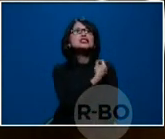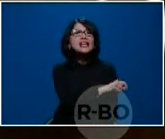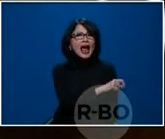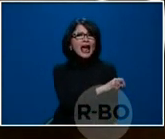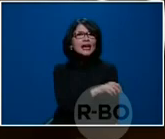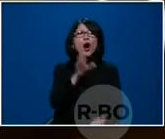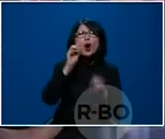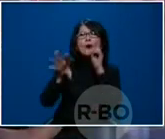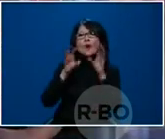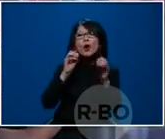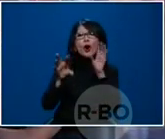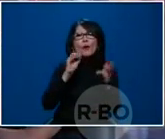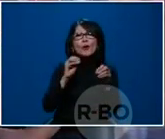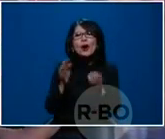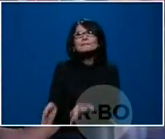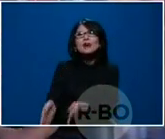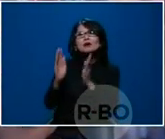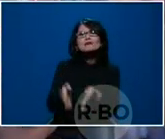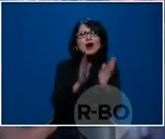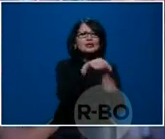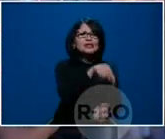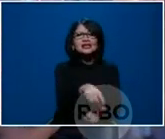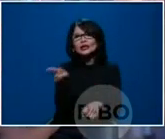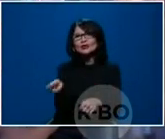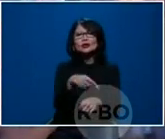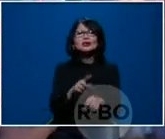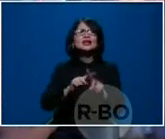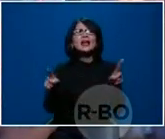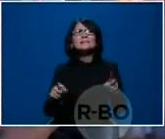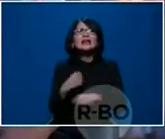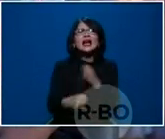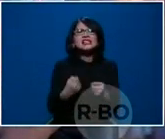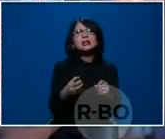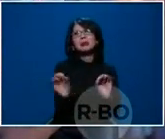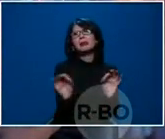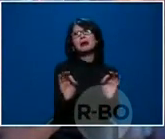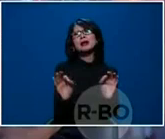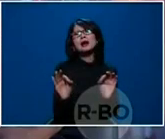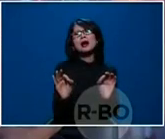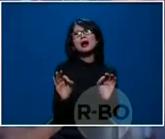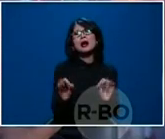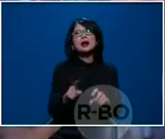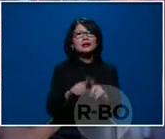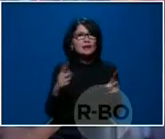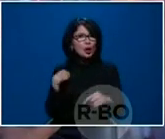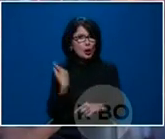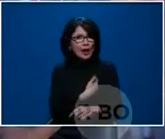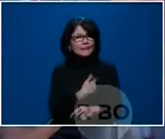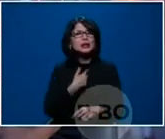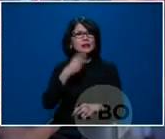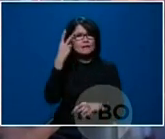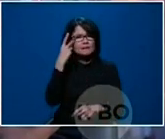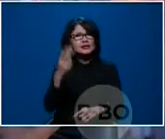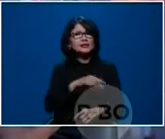ngomong Saya mau bangun ini bangun itu bangun ini tapi enggak ada action-nya Kalau kami kami tahu tujuannya visinya